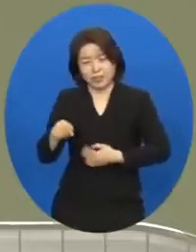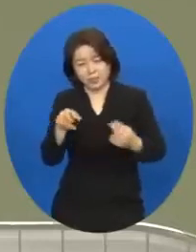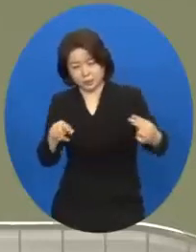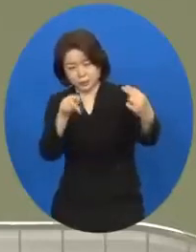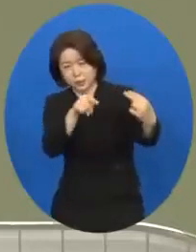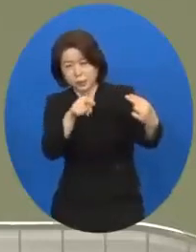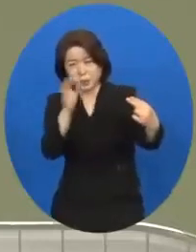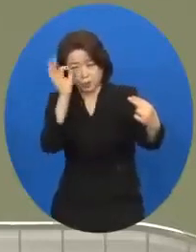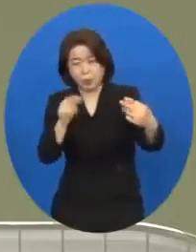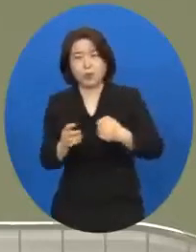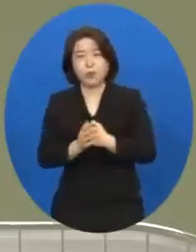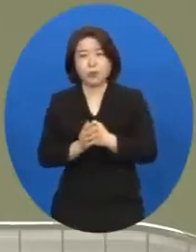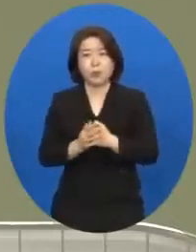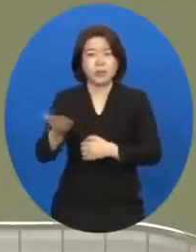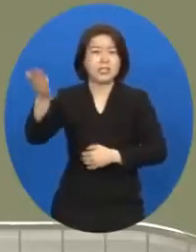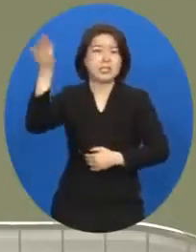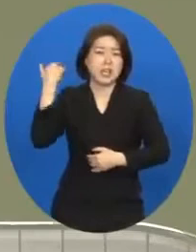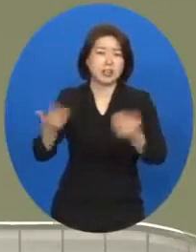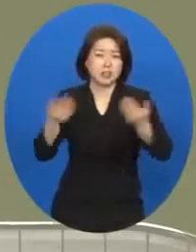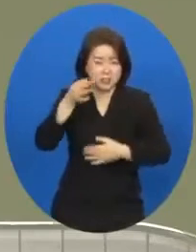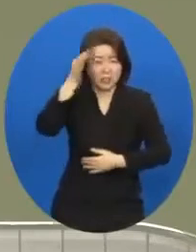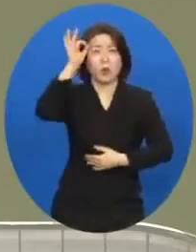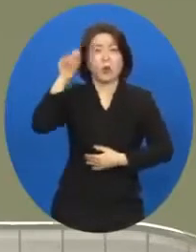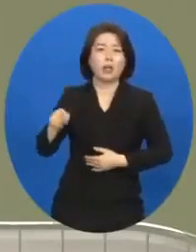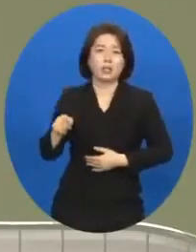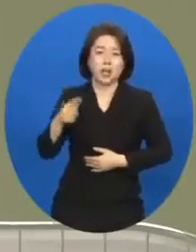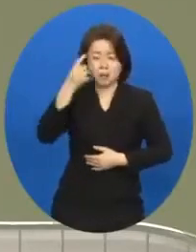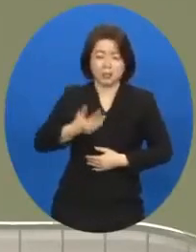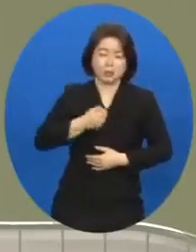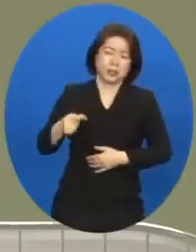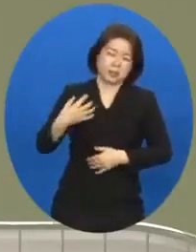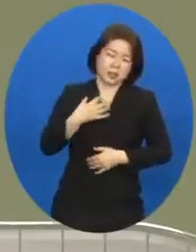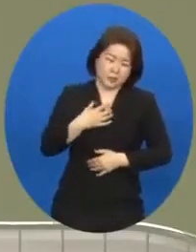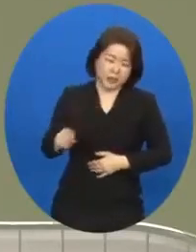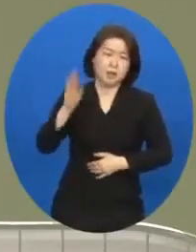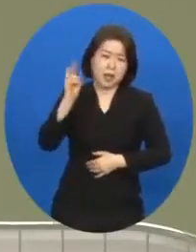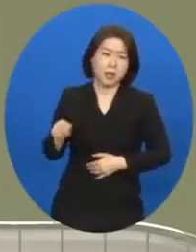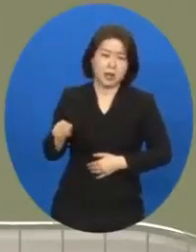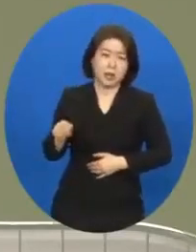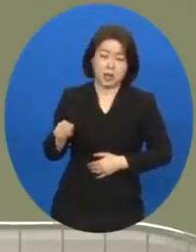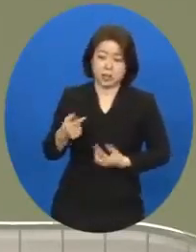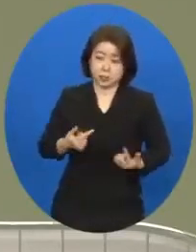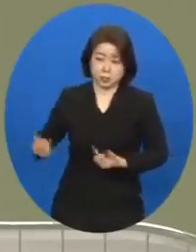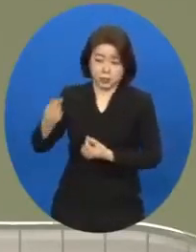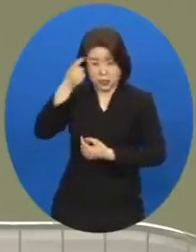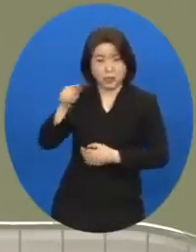보고서 너무너무 옛날 일이 기억나서 충격을 받았나 봐. 다들 그렇게